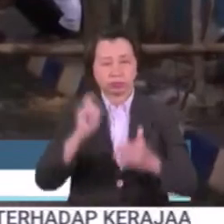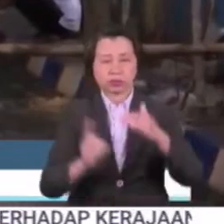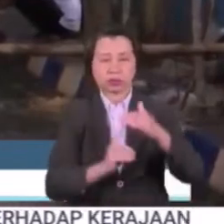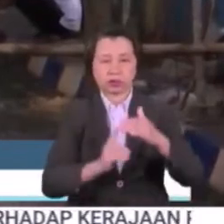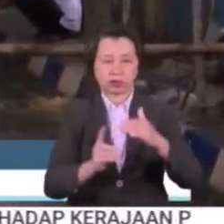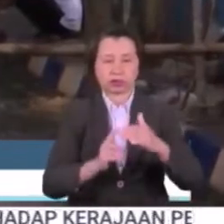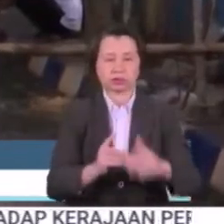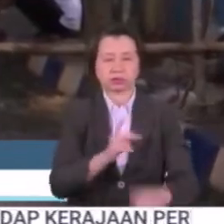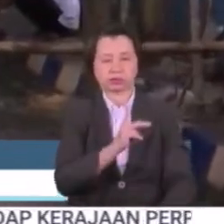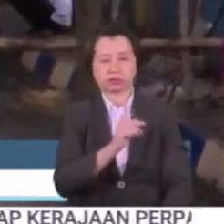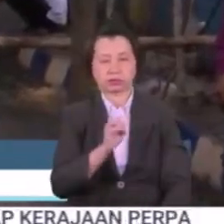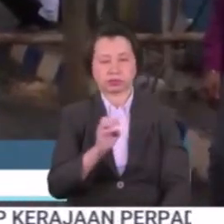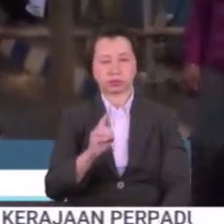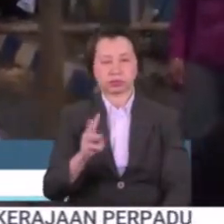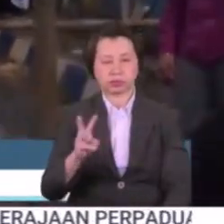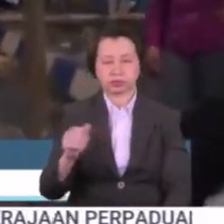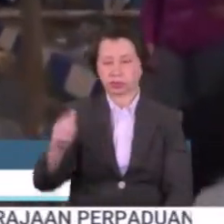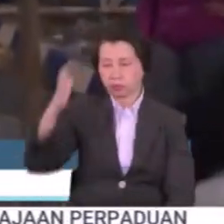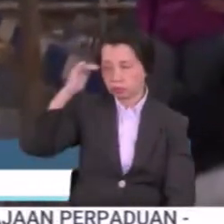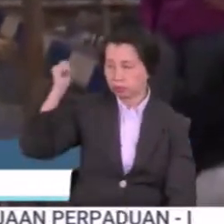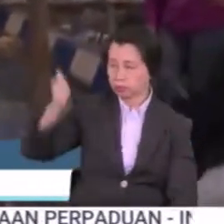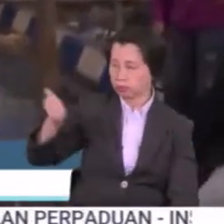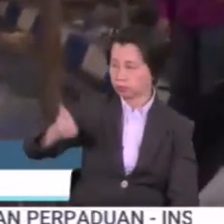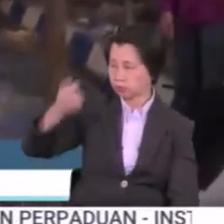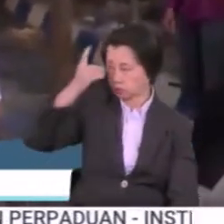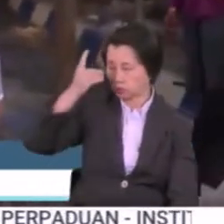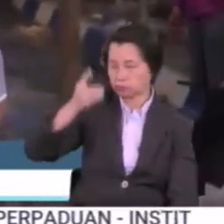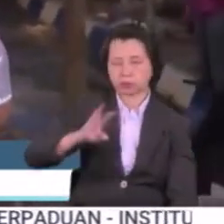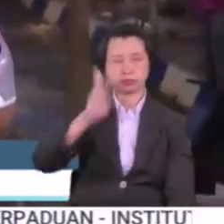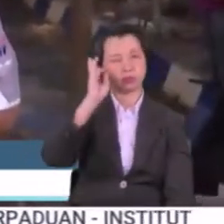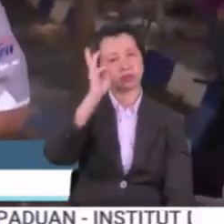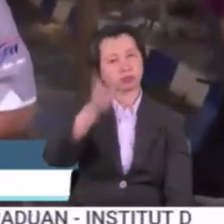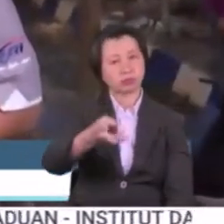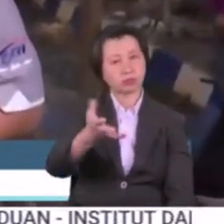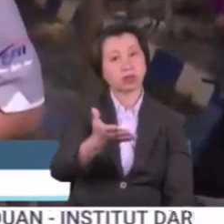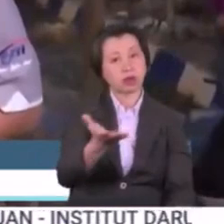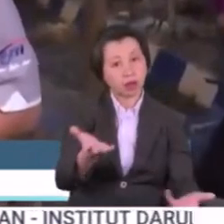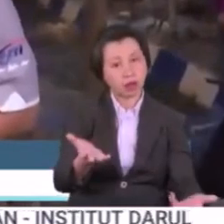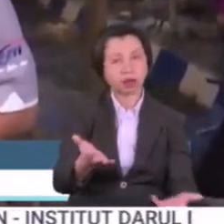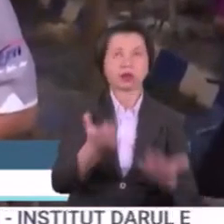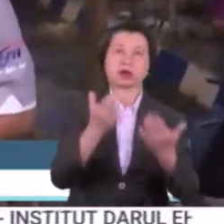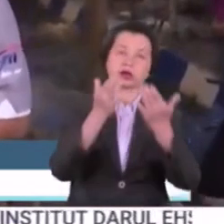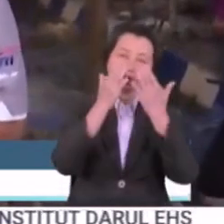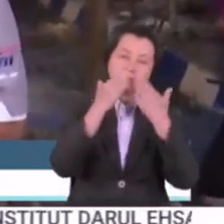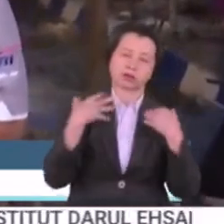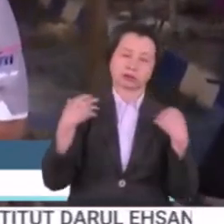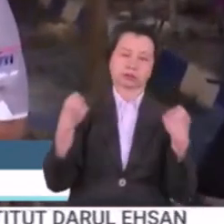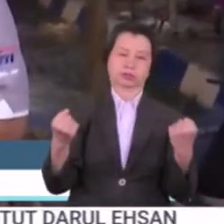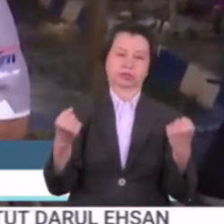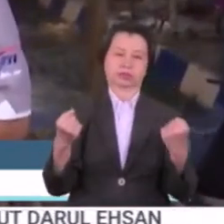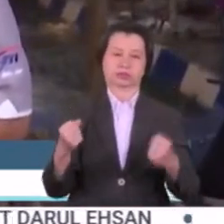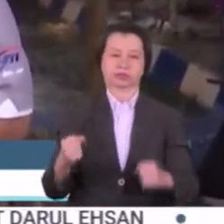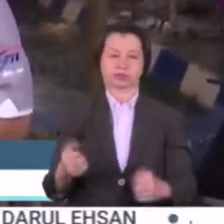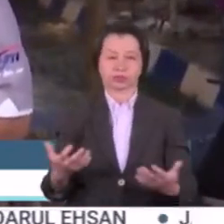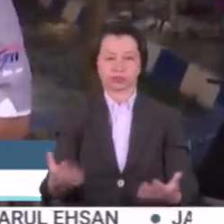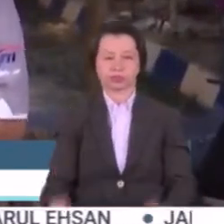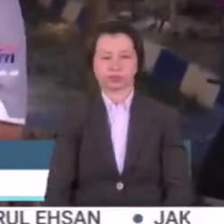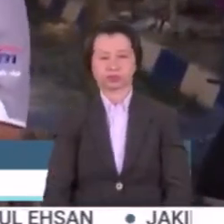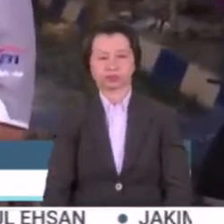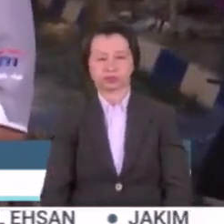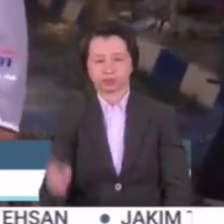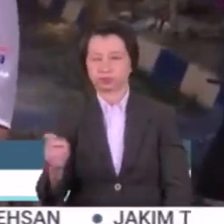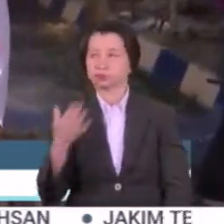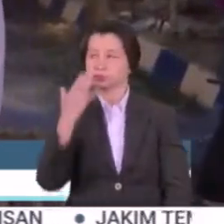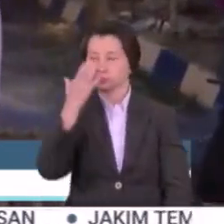Kementerian kemajuan desa dan wilayah Assalamualaikum warahmatullahi wabarakatuh Apa kabar hari ini Alhamdulillah sehat ceria ini